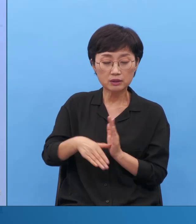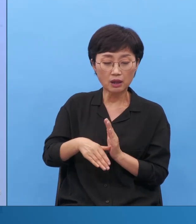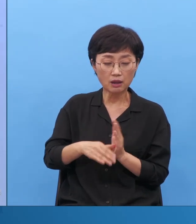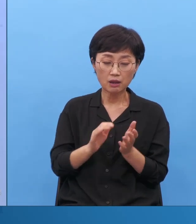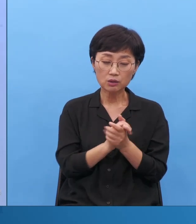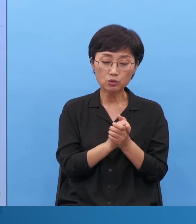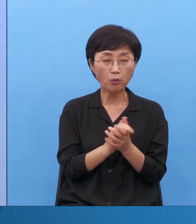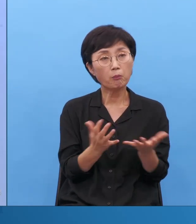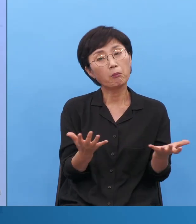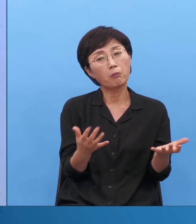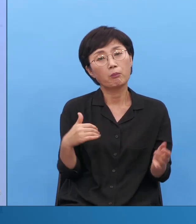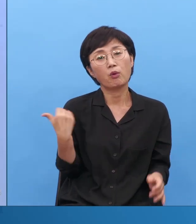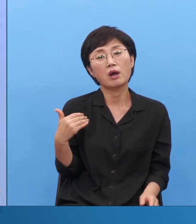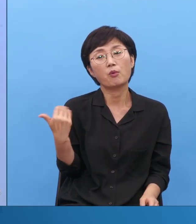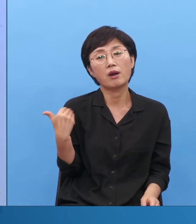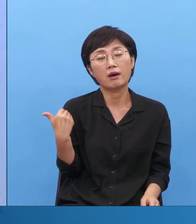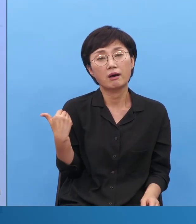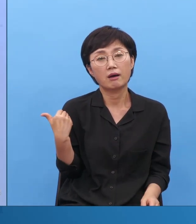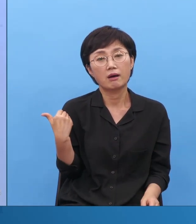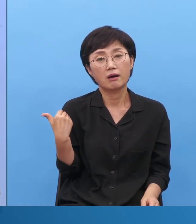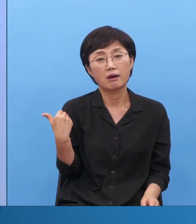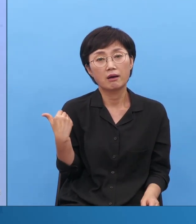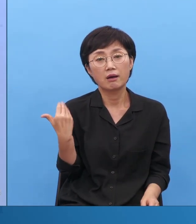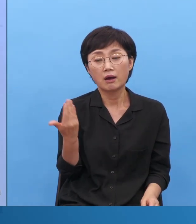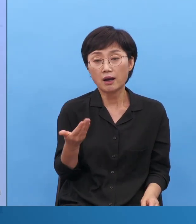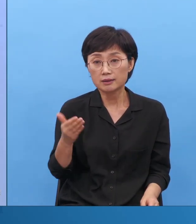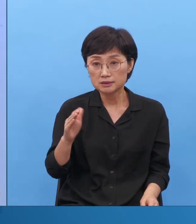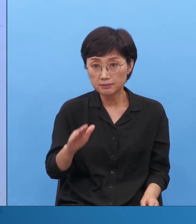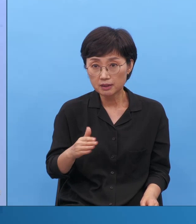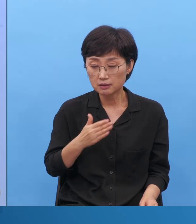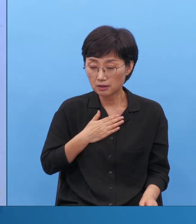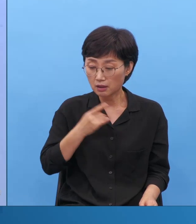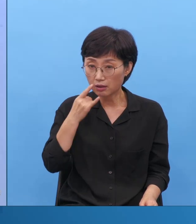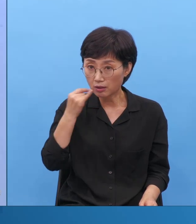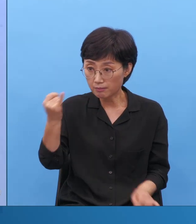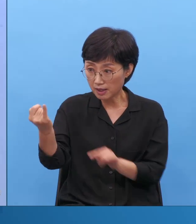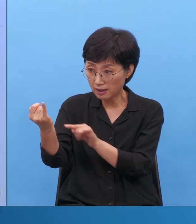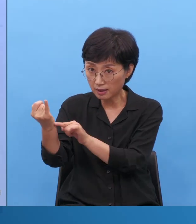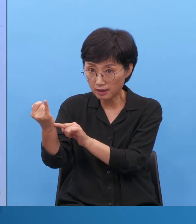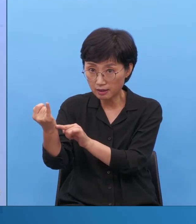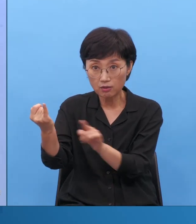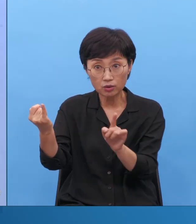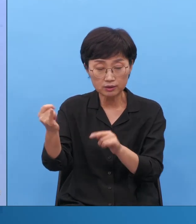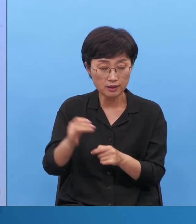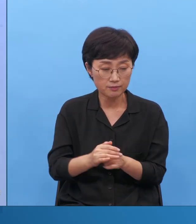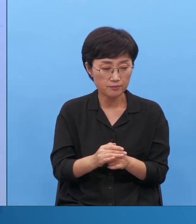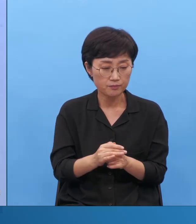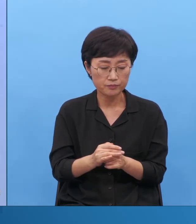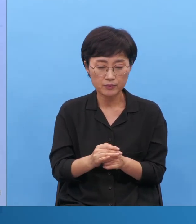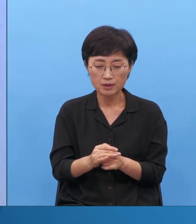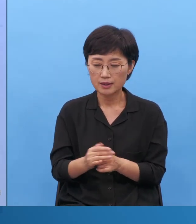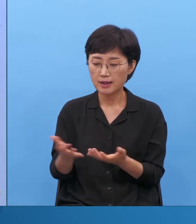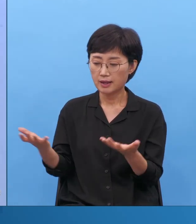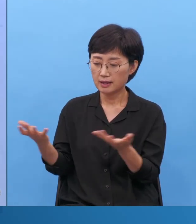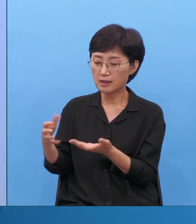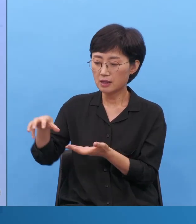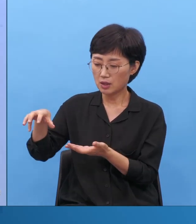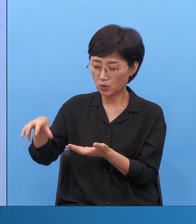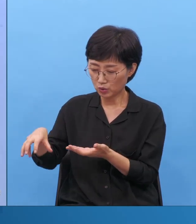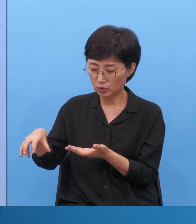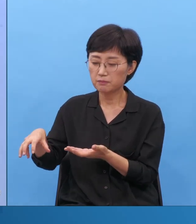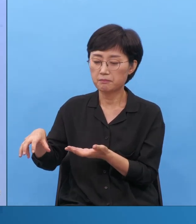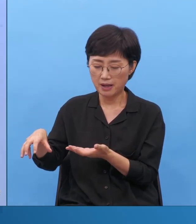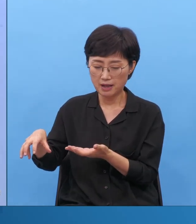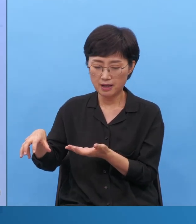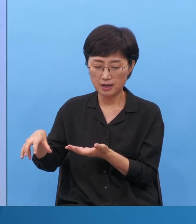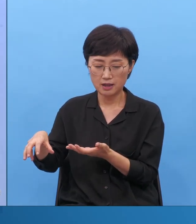우리 하루도 빠지지 않고 우리 어머니는요 직장, 집, 교회, And I'm sure some